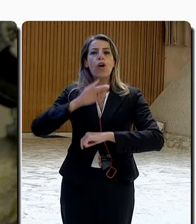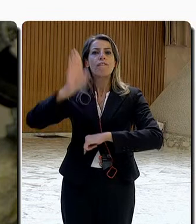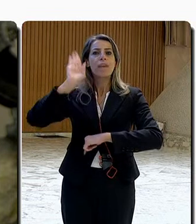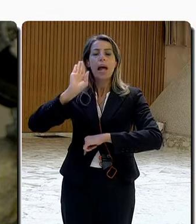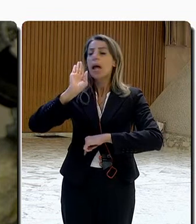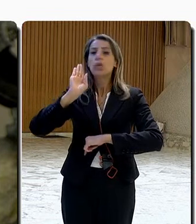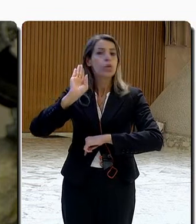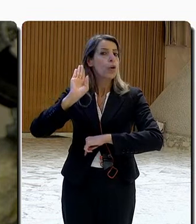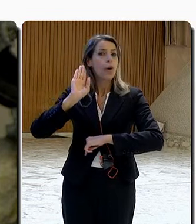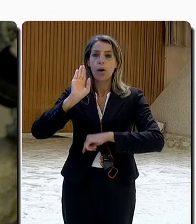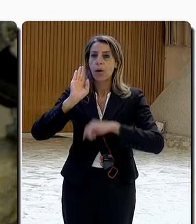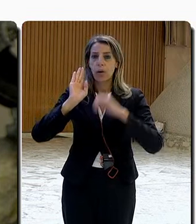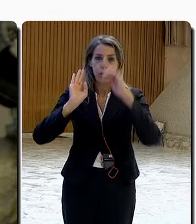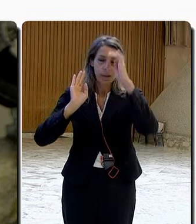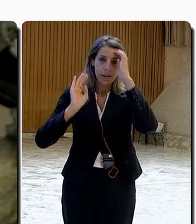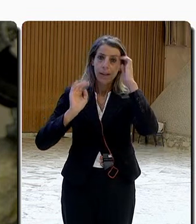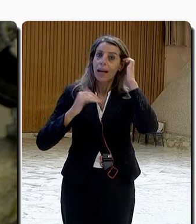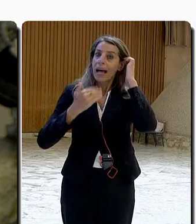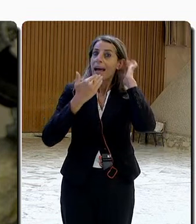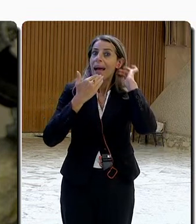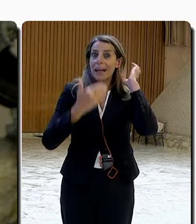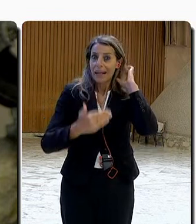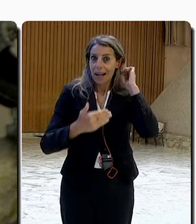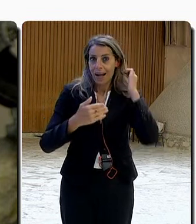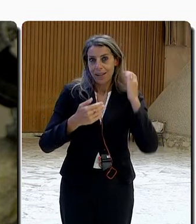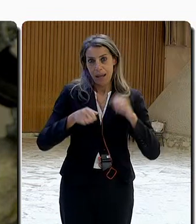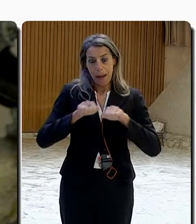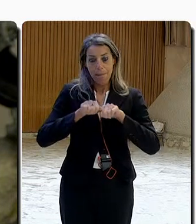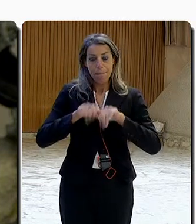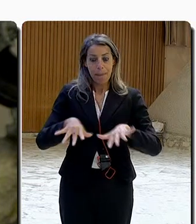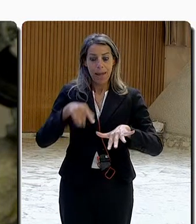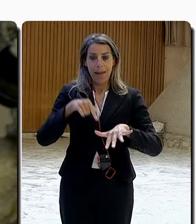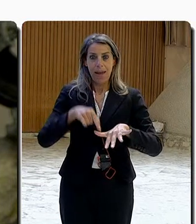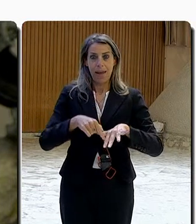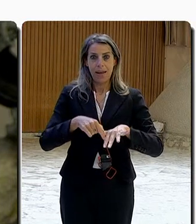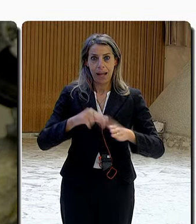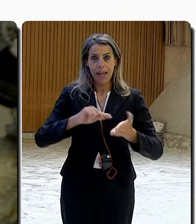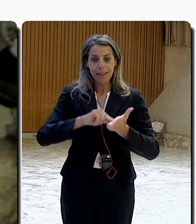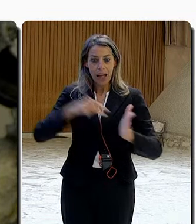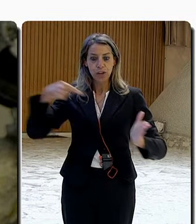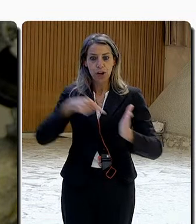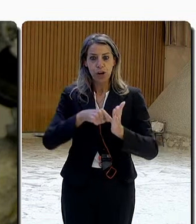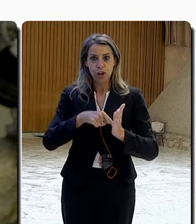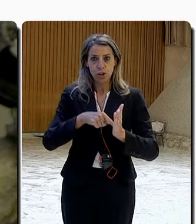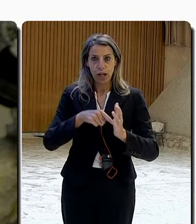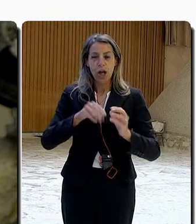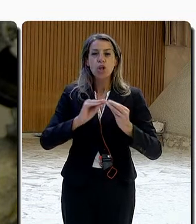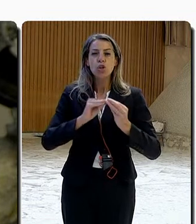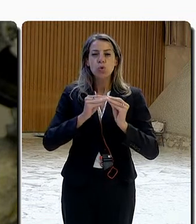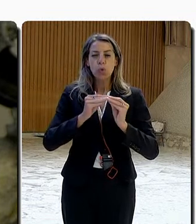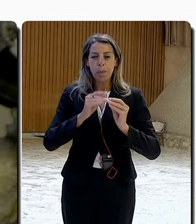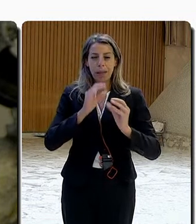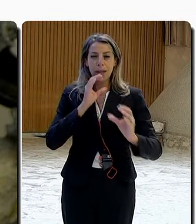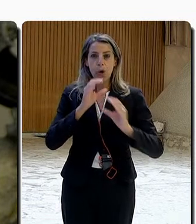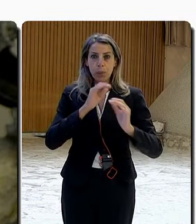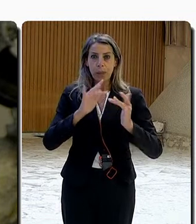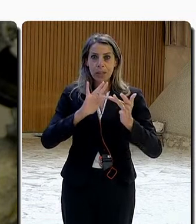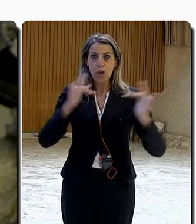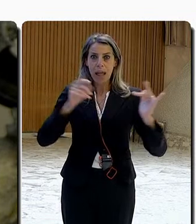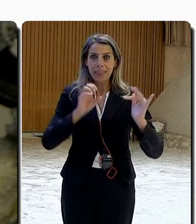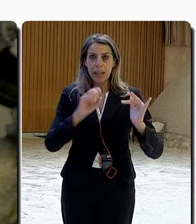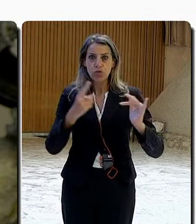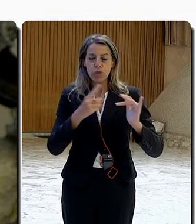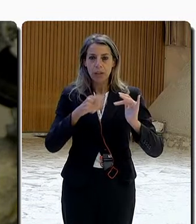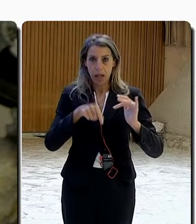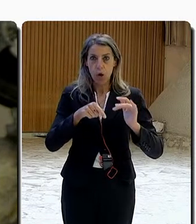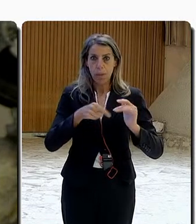Grazie allo sviluppo dei media e dei mezzi di comunicazione digitale,